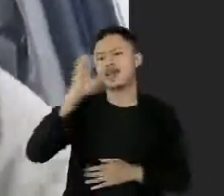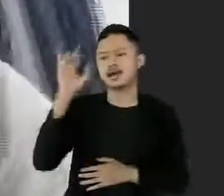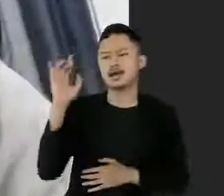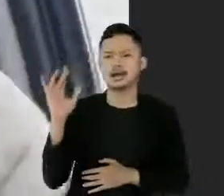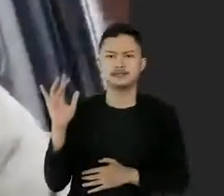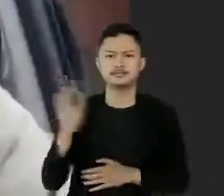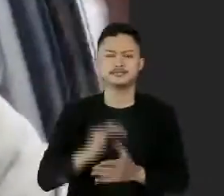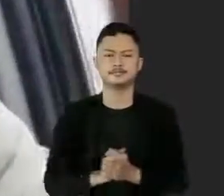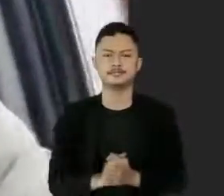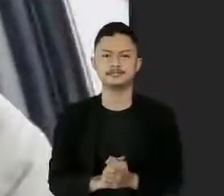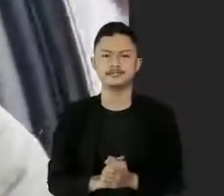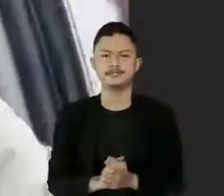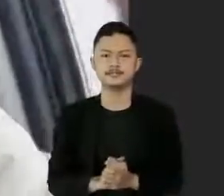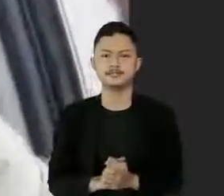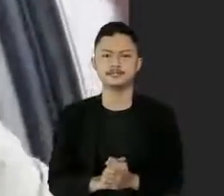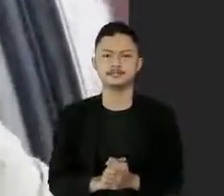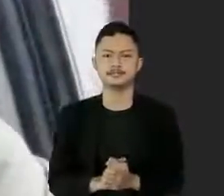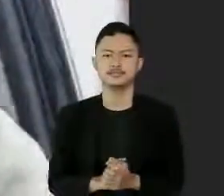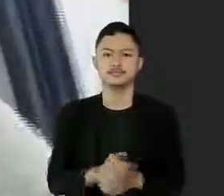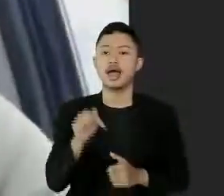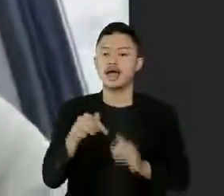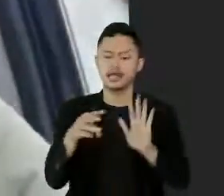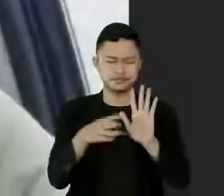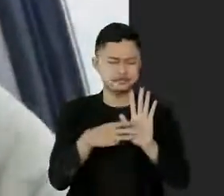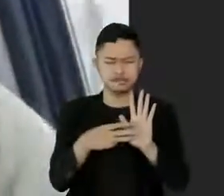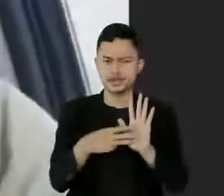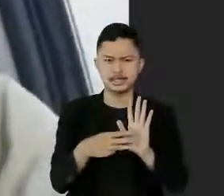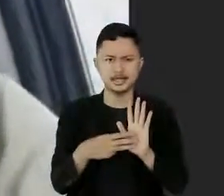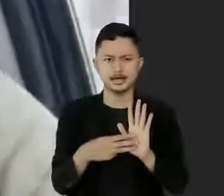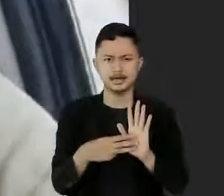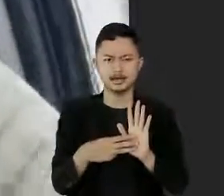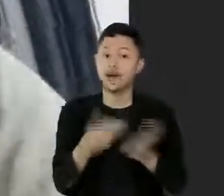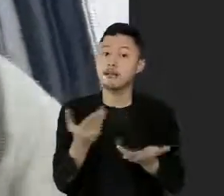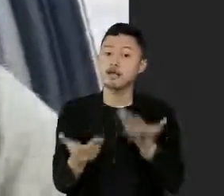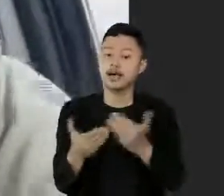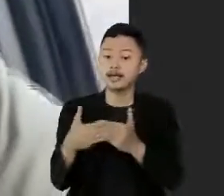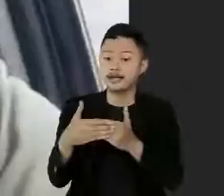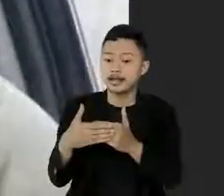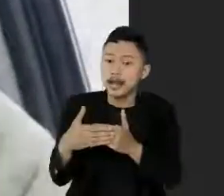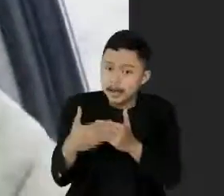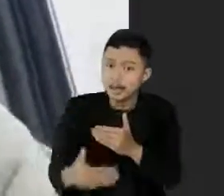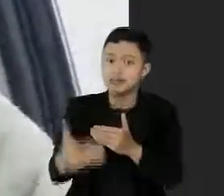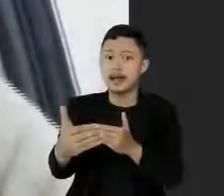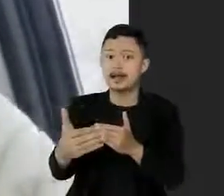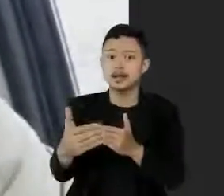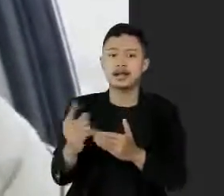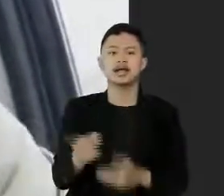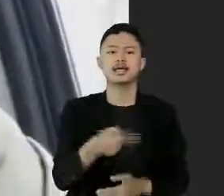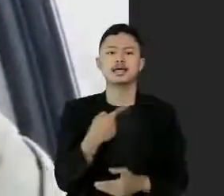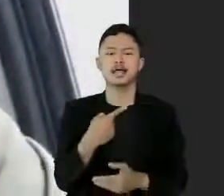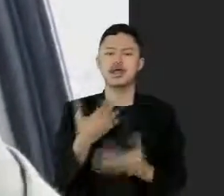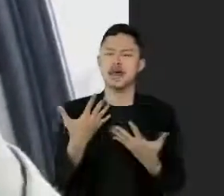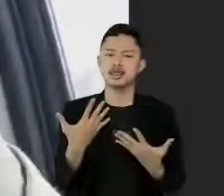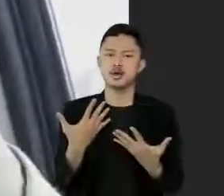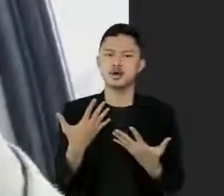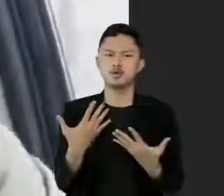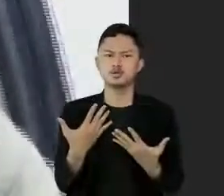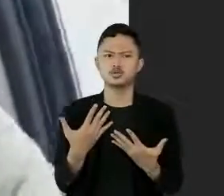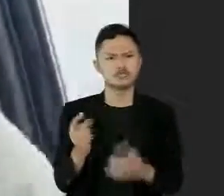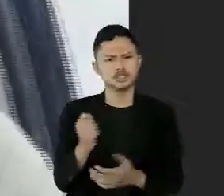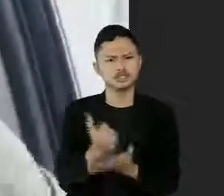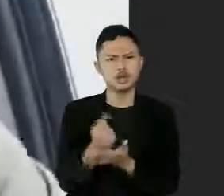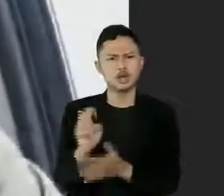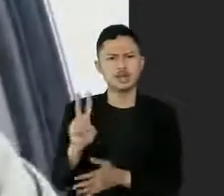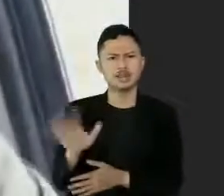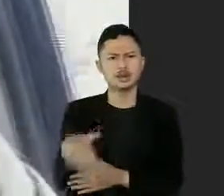Nah, ini yang menjadi permasalahan. Nah, mungkin ke depan sebenarnya kami dalam 2 tahun